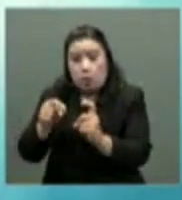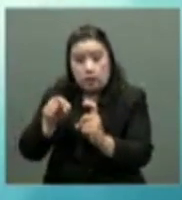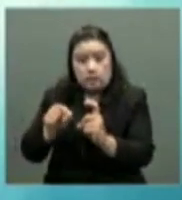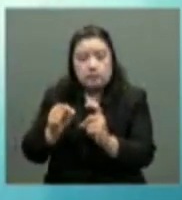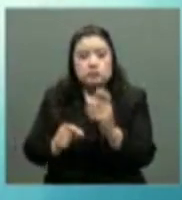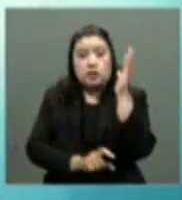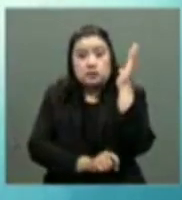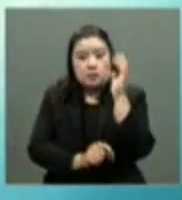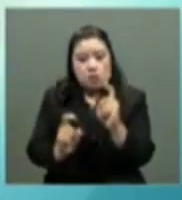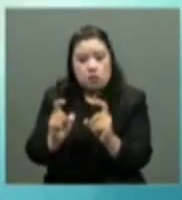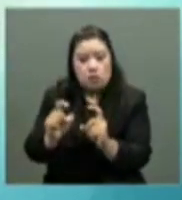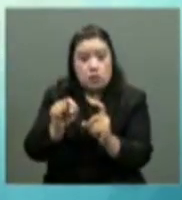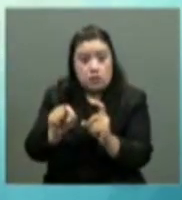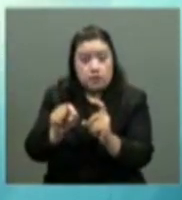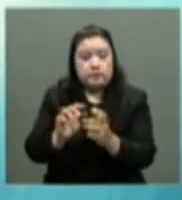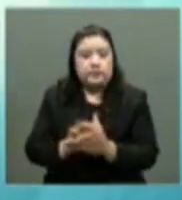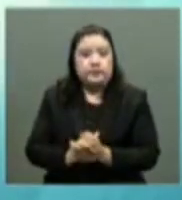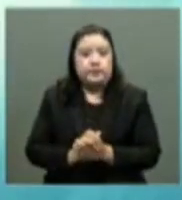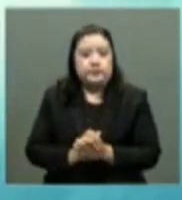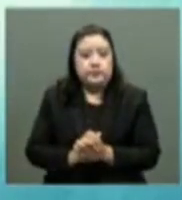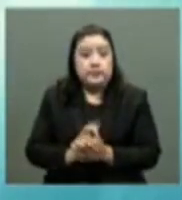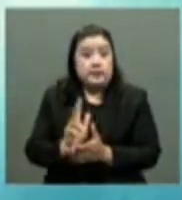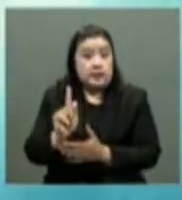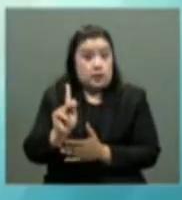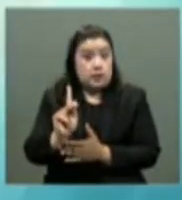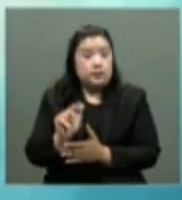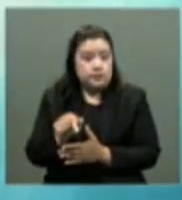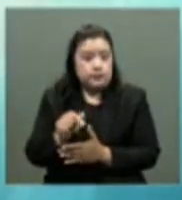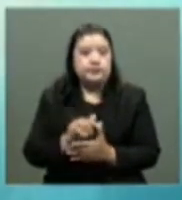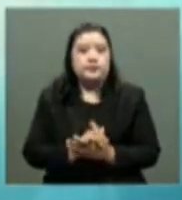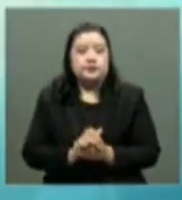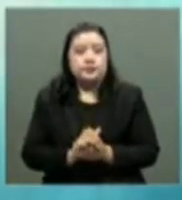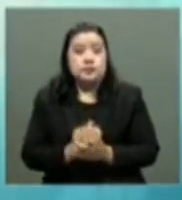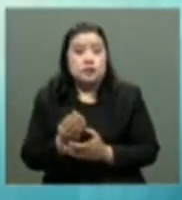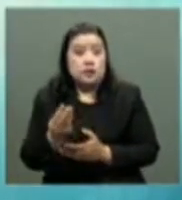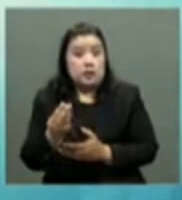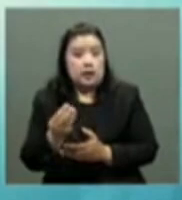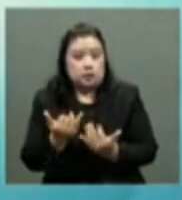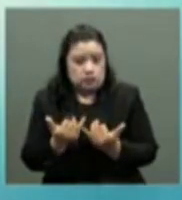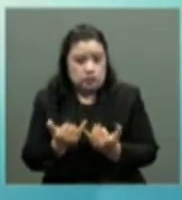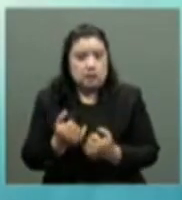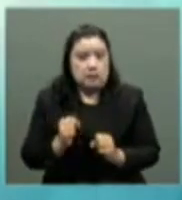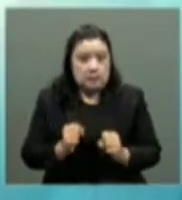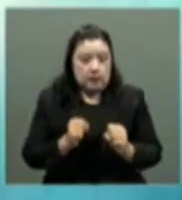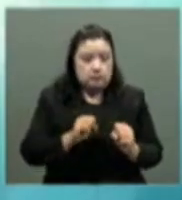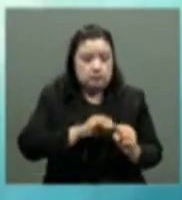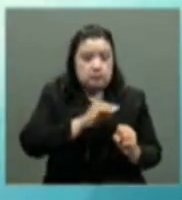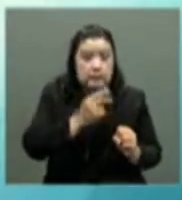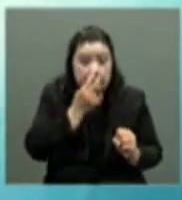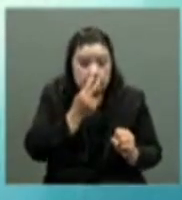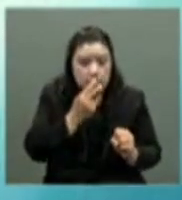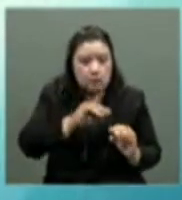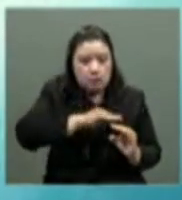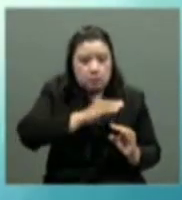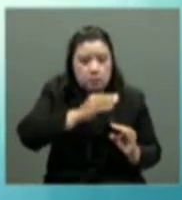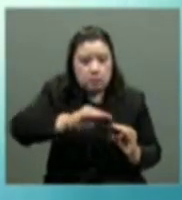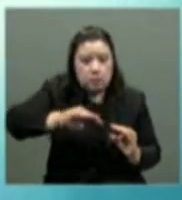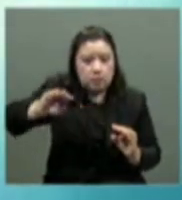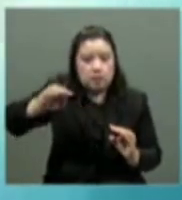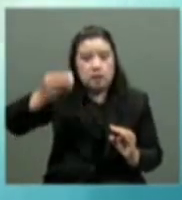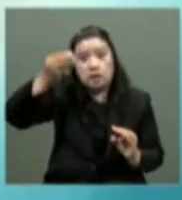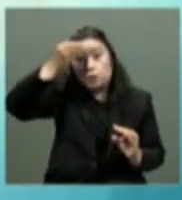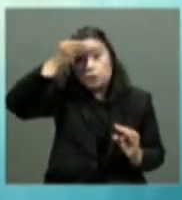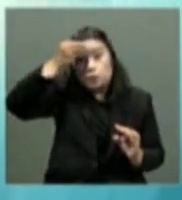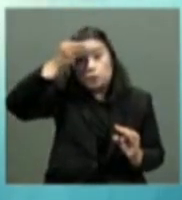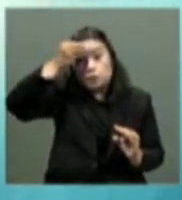ร์เนี่ยฮะไม่ได้วงเล็บเป็นสีเขียวๆนี่แหละครับออกมาแล้วฮะว่ากำลังชันขึ้นไปกว่าเราไปแล้วนะครับแล้วญี่ปุ่นท่านเห็น